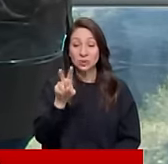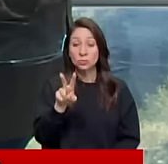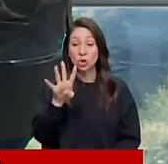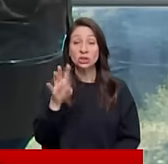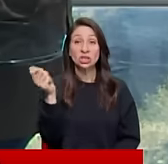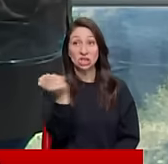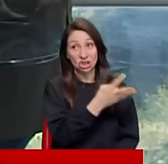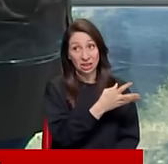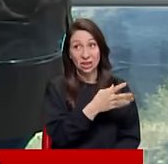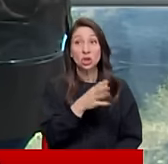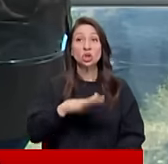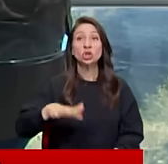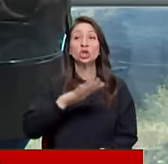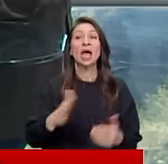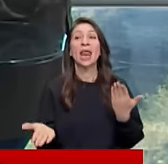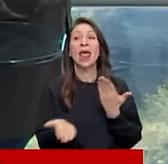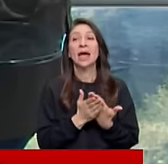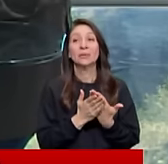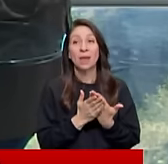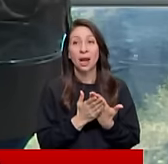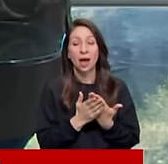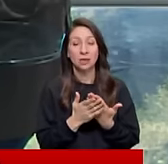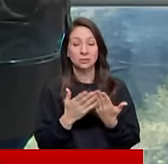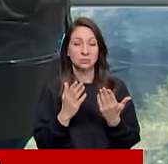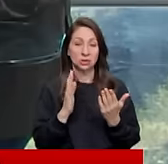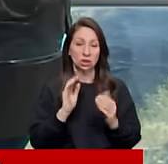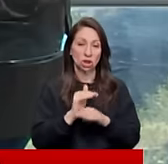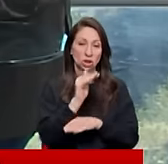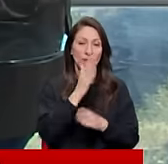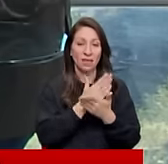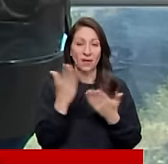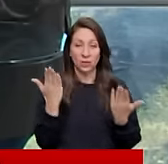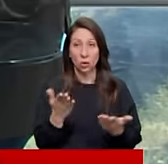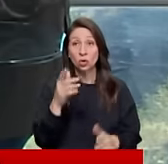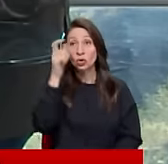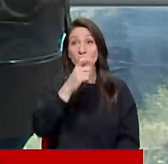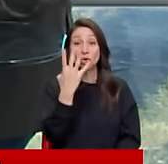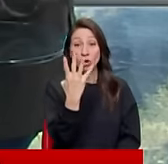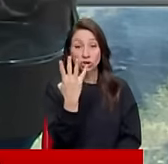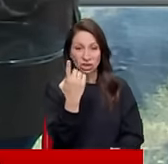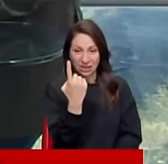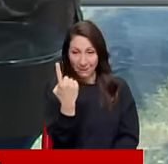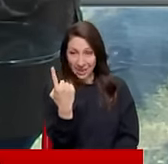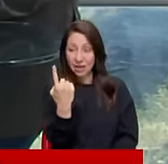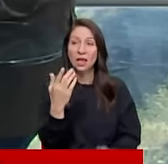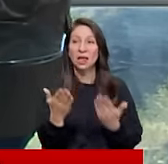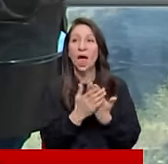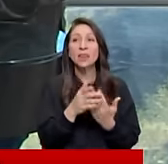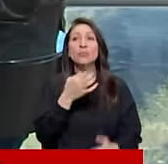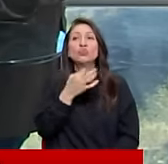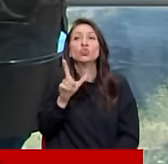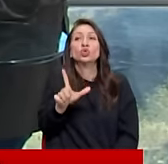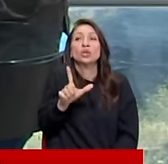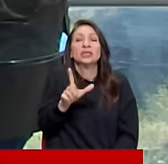19.957.824 kişi sosyal yardımlarla hayatını idame ettiriyor. Yani Türkiye'de 4 kişiden birisi yardıma